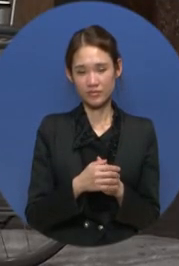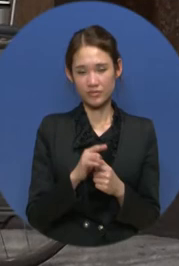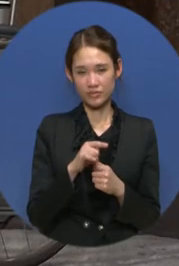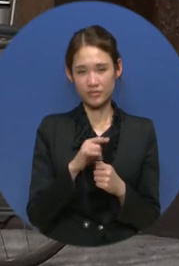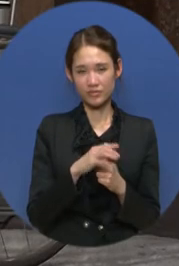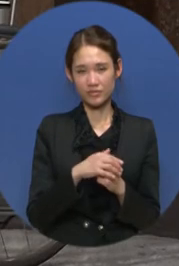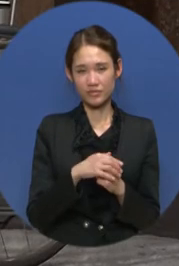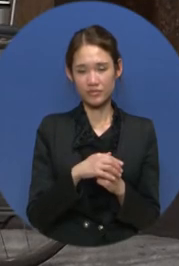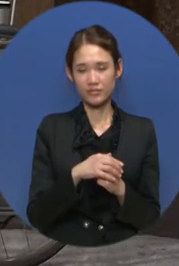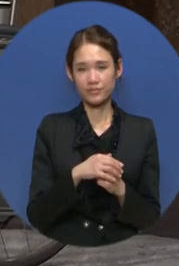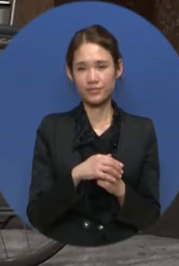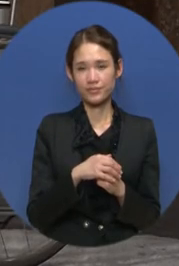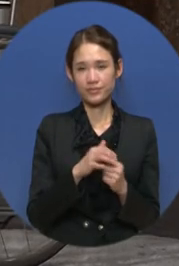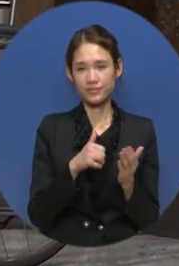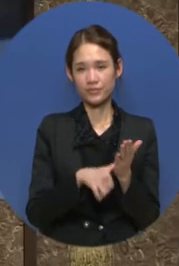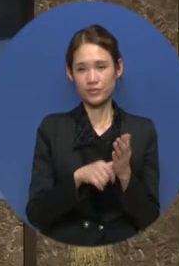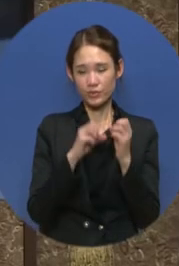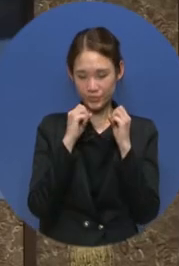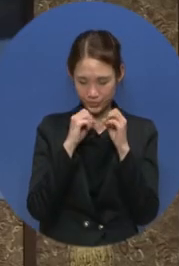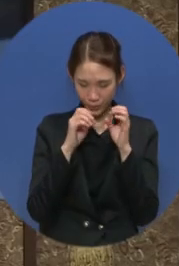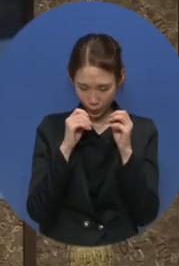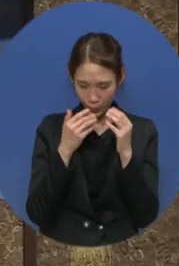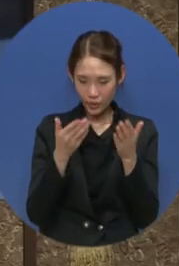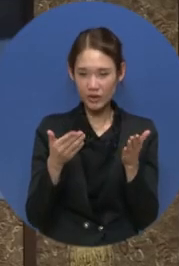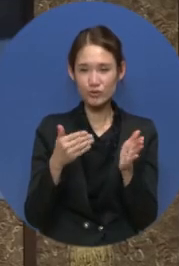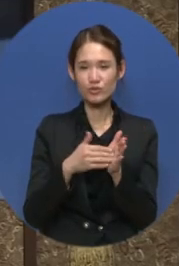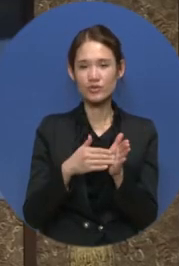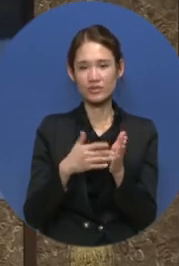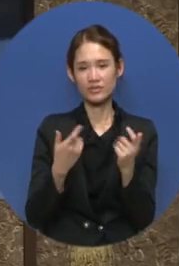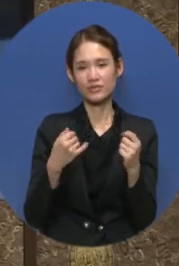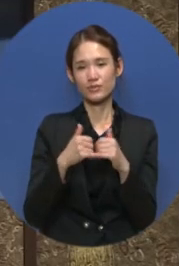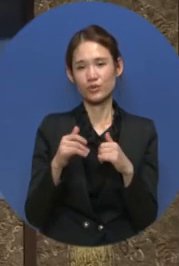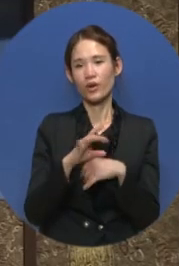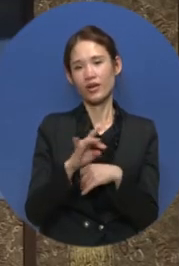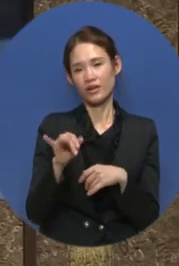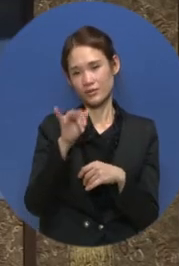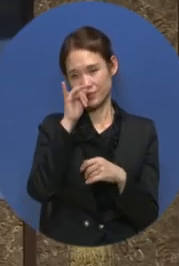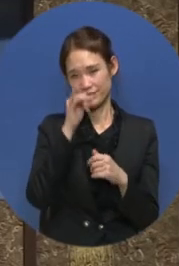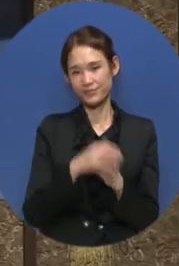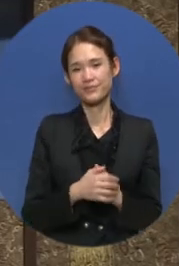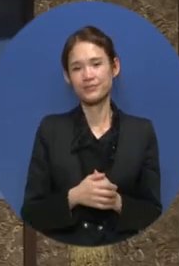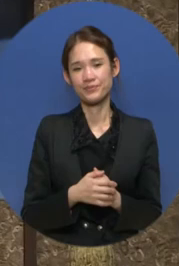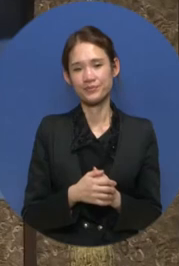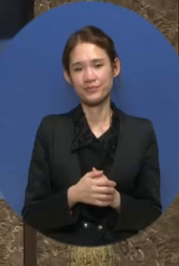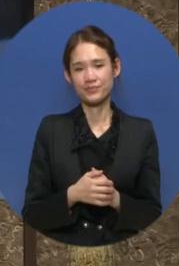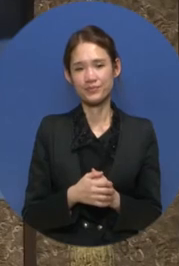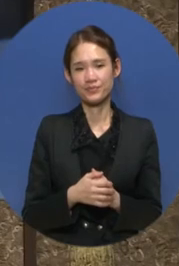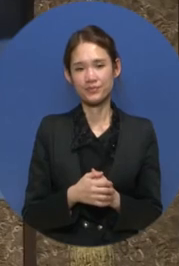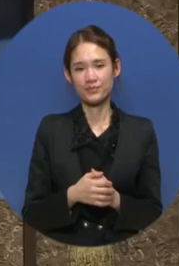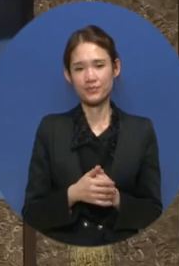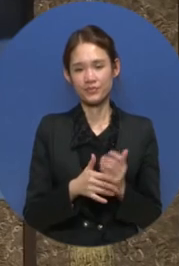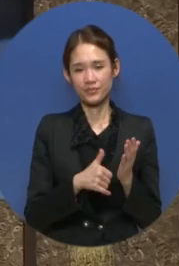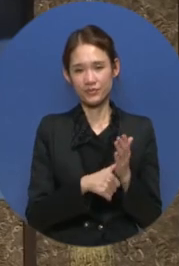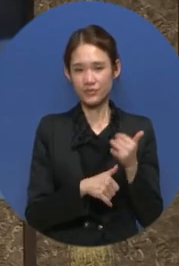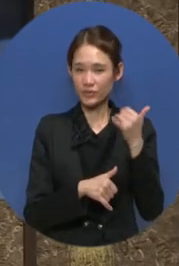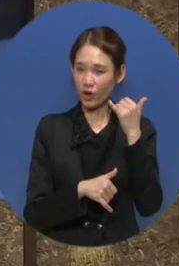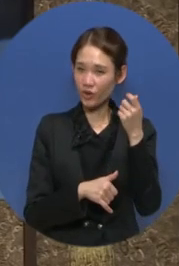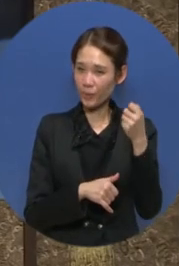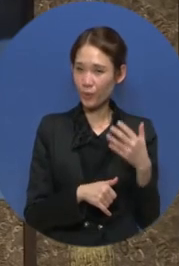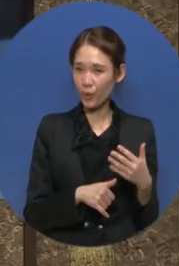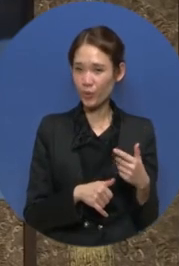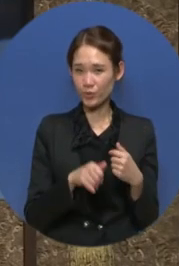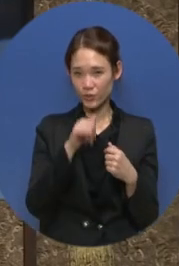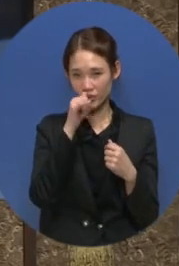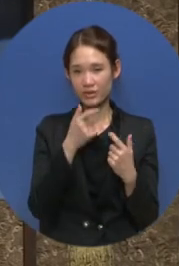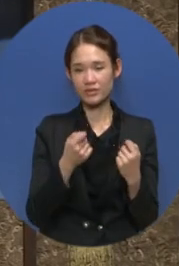정말 당신들 제품 홍보해 줄게 이러신 분들 사실 계세요. 그리고 이제 여기 우리 제품에 이제 전화번호라든가